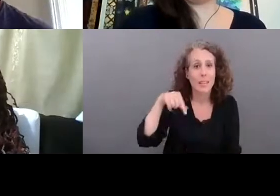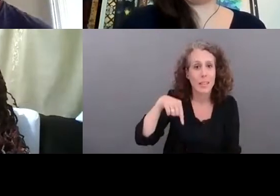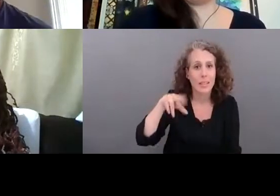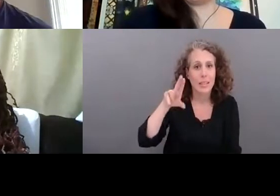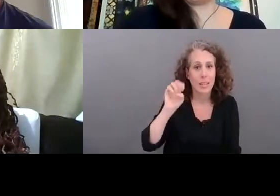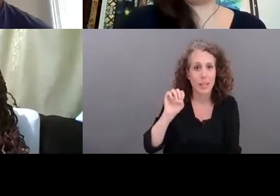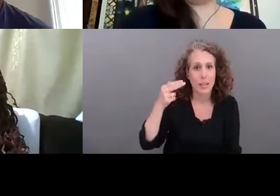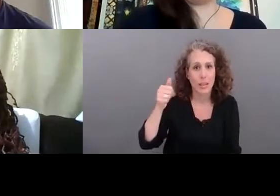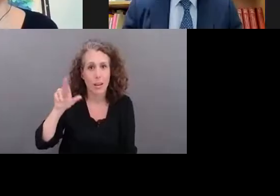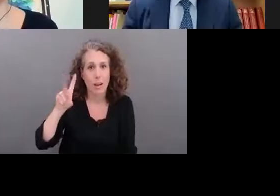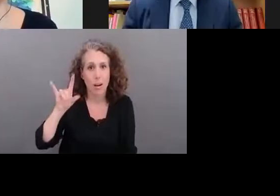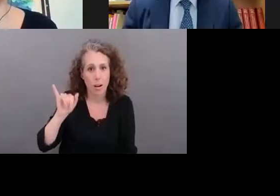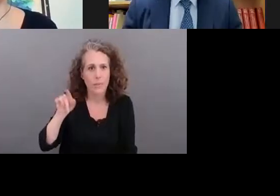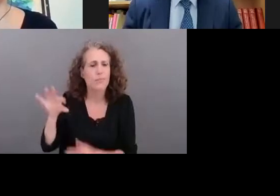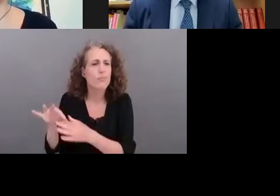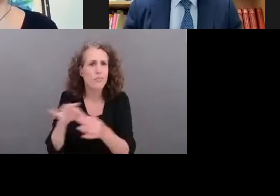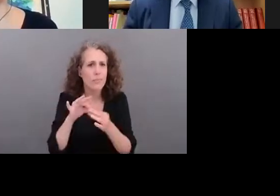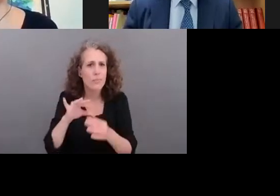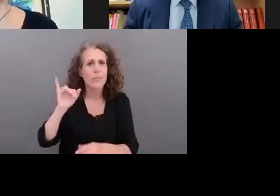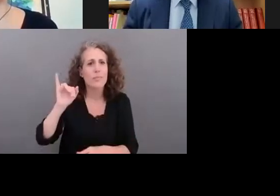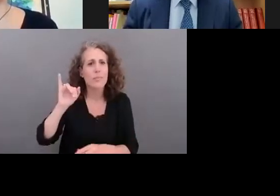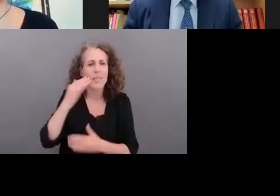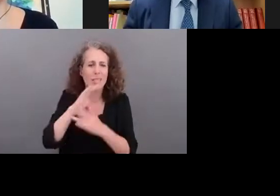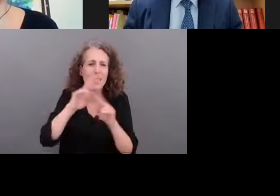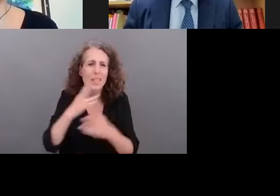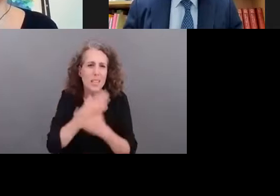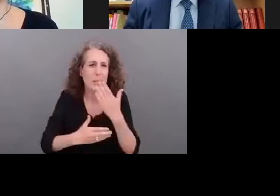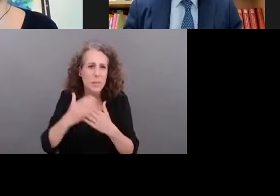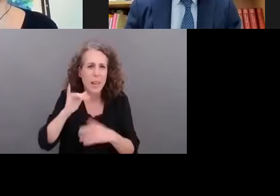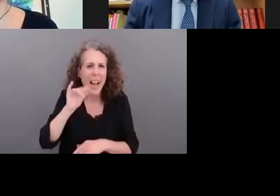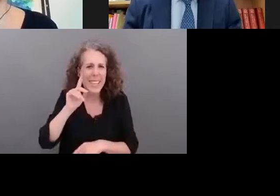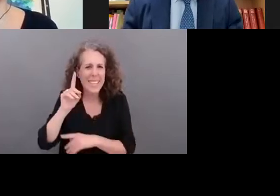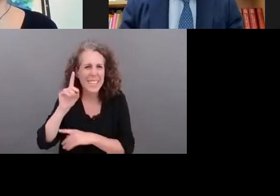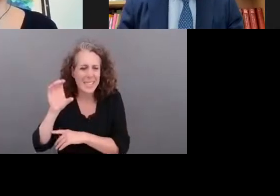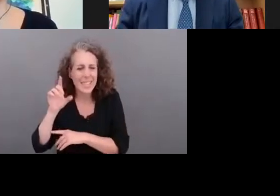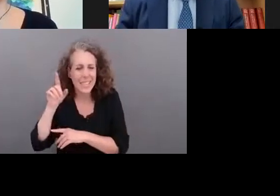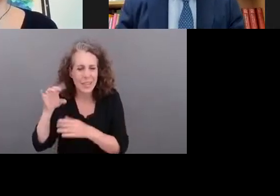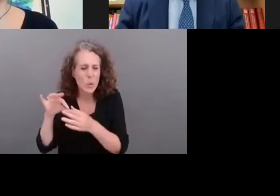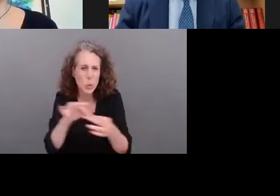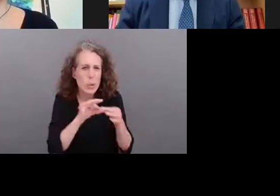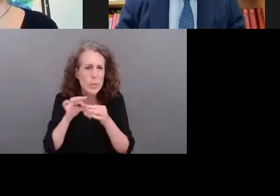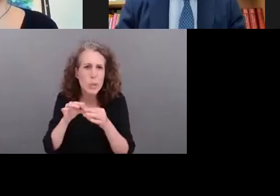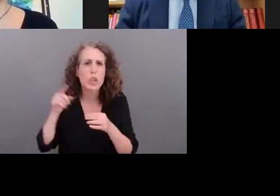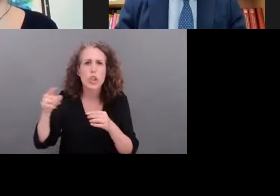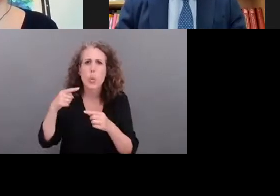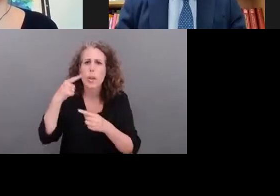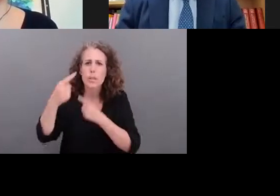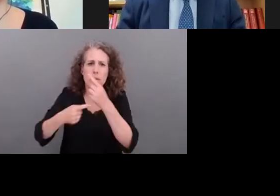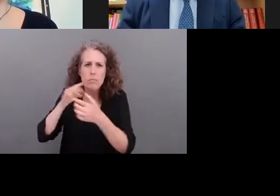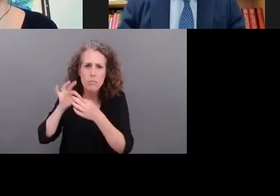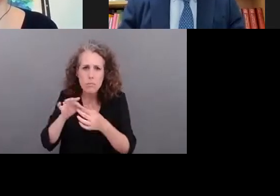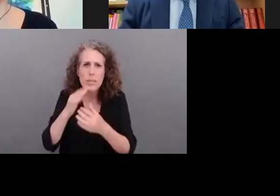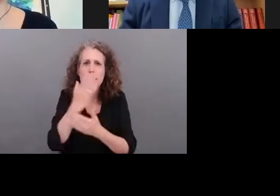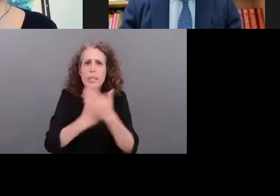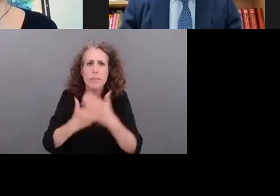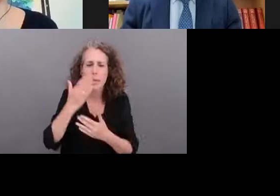Hardy, coordinatrice du consortium IDDC, qui prendra la parole au